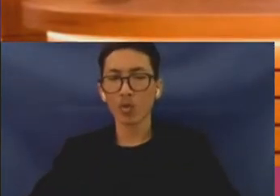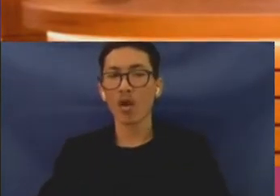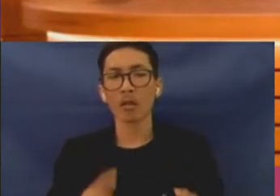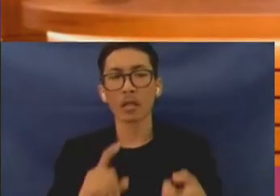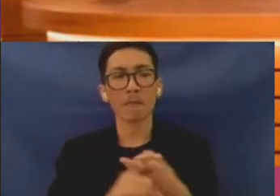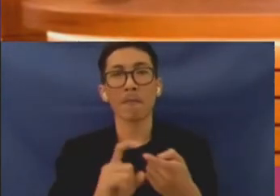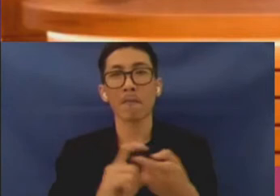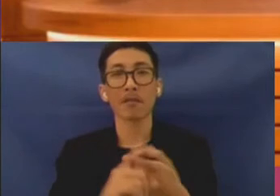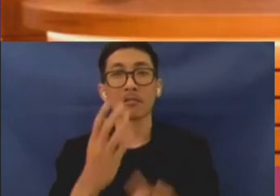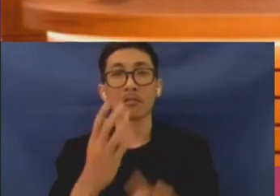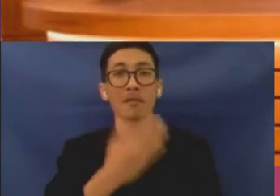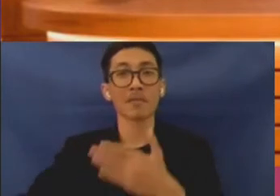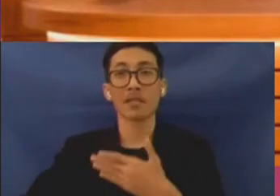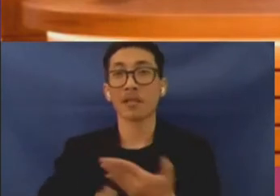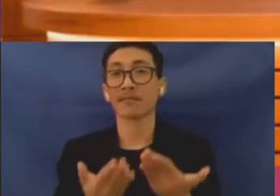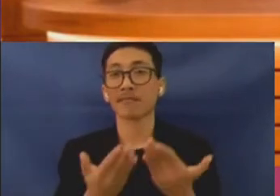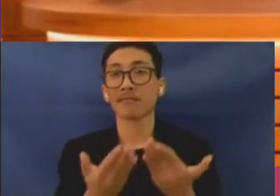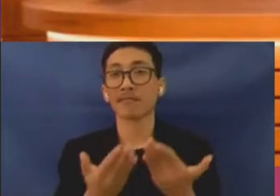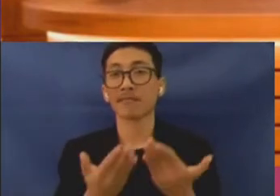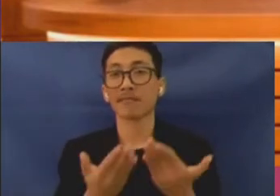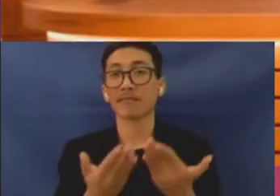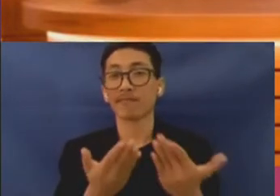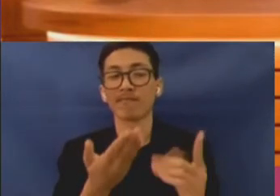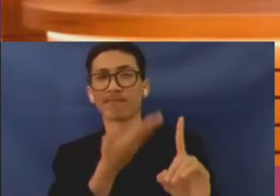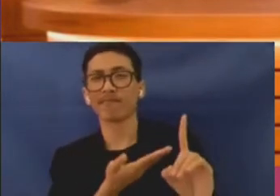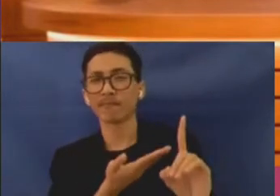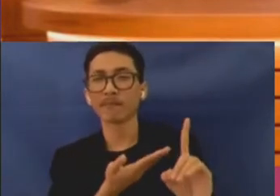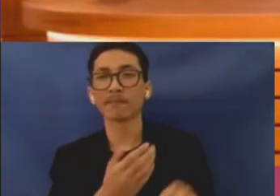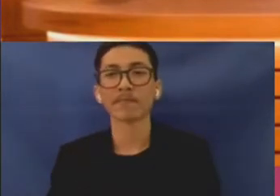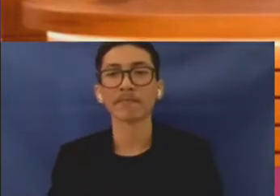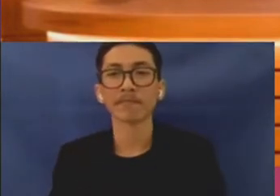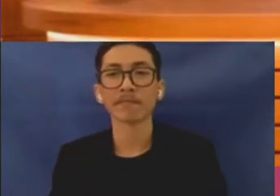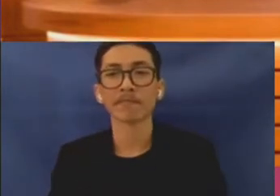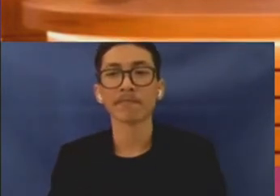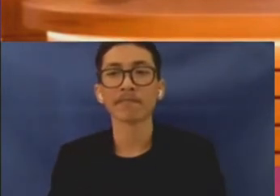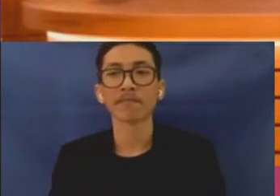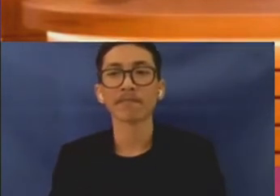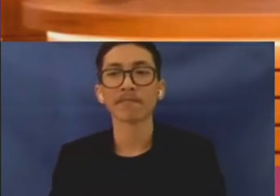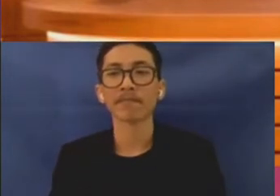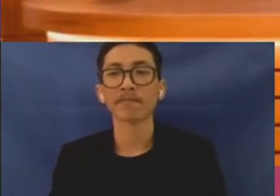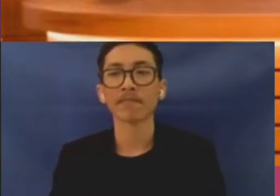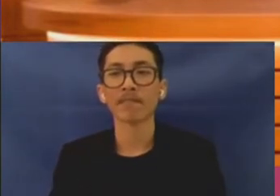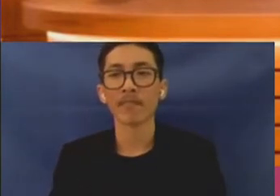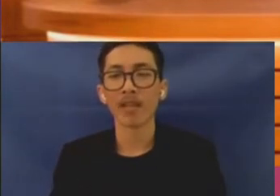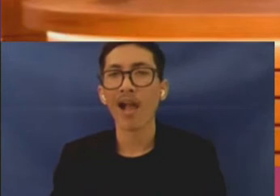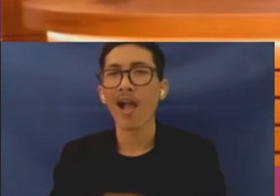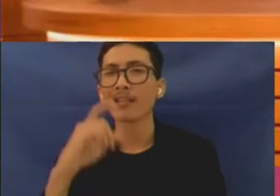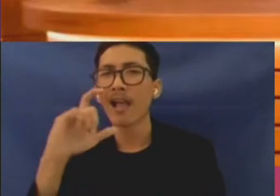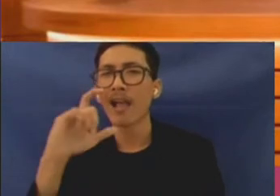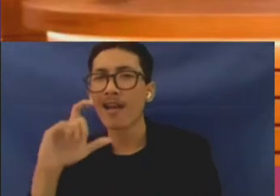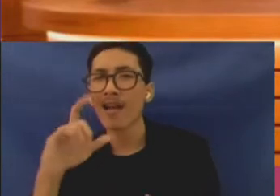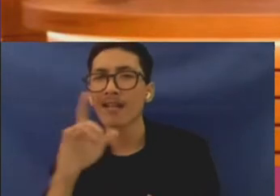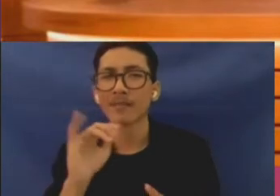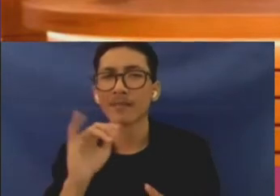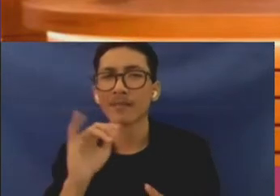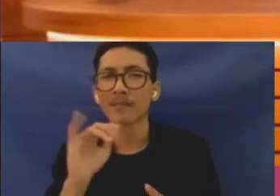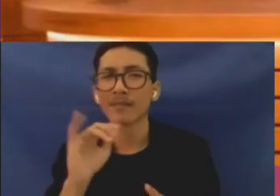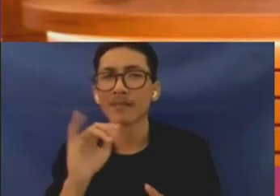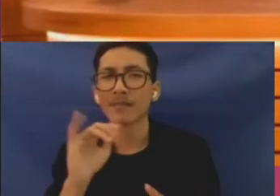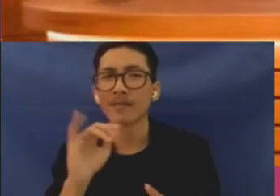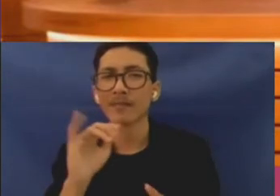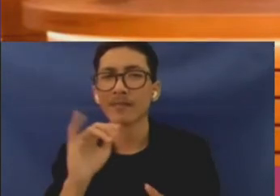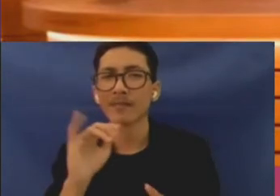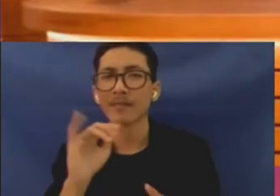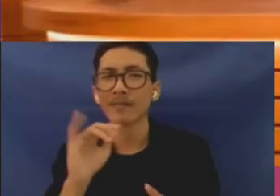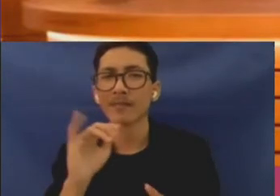disabilitas. Hilirnya, hal tersebut itu mempengaruhi cara untuk treatment dalam menangani fenomena disabilitas. Singkatnya, luka